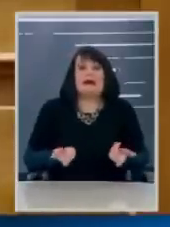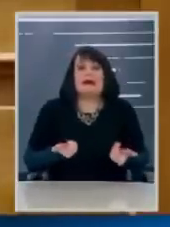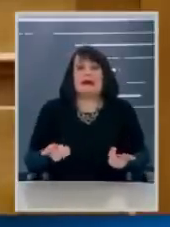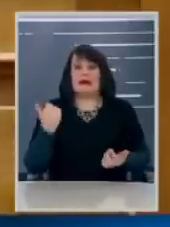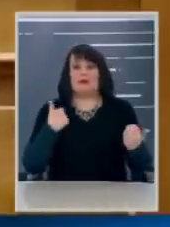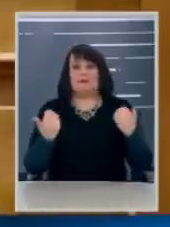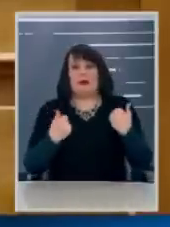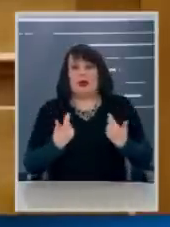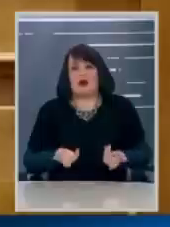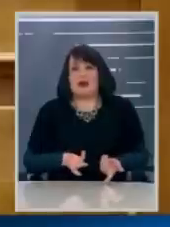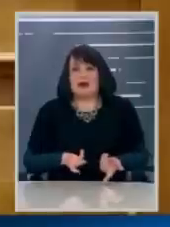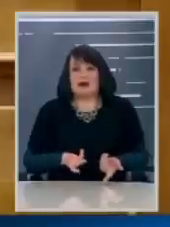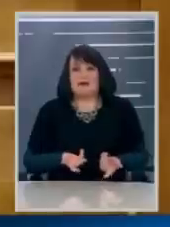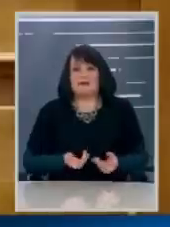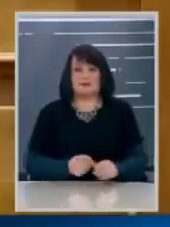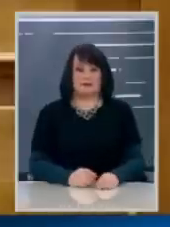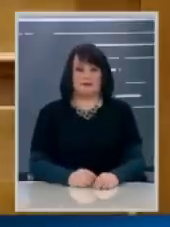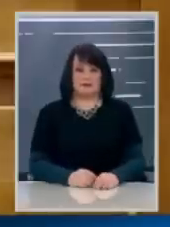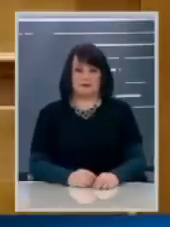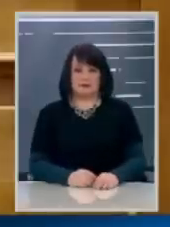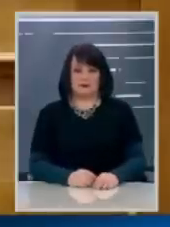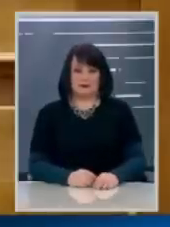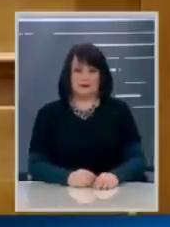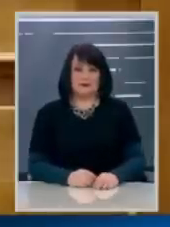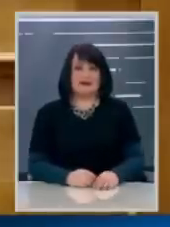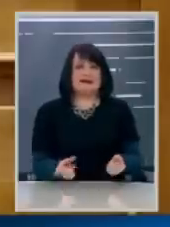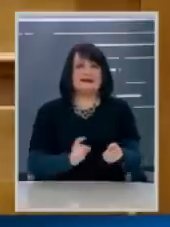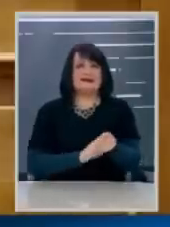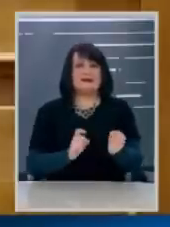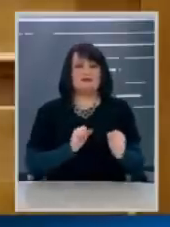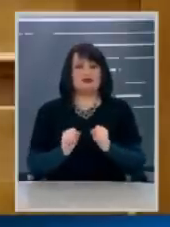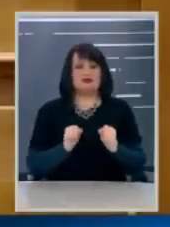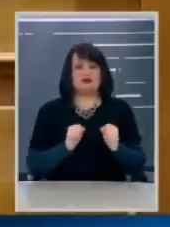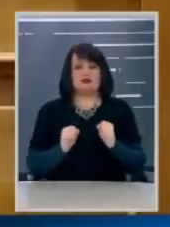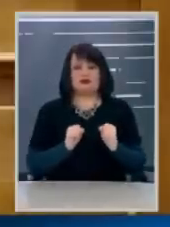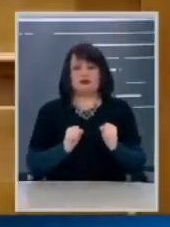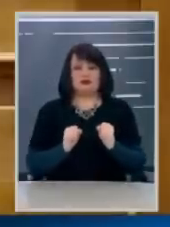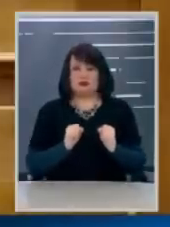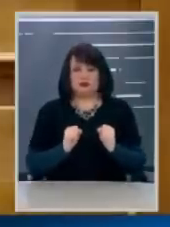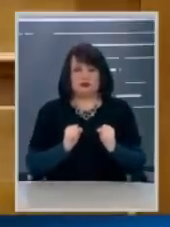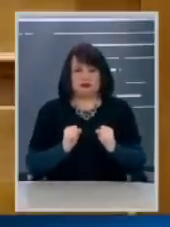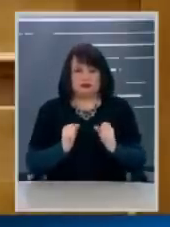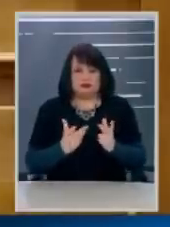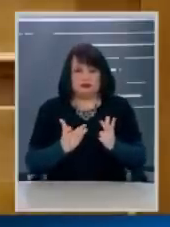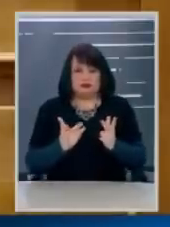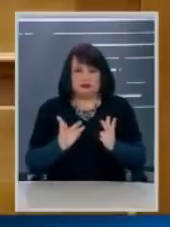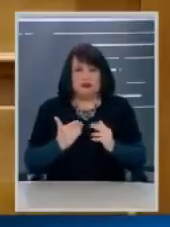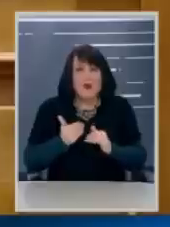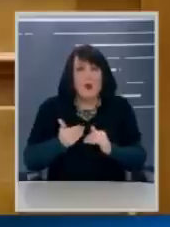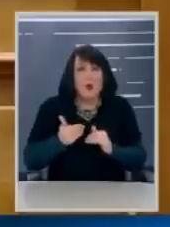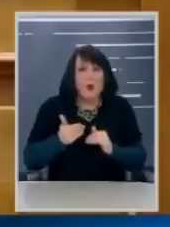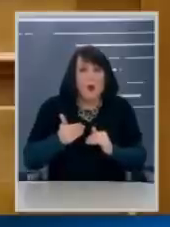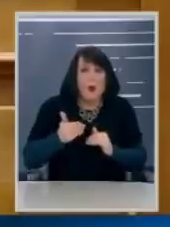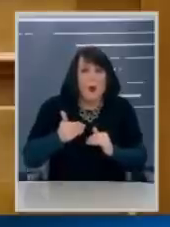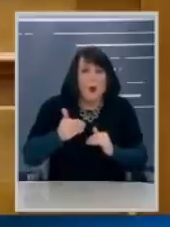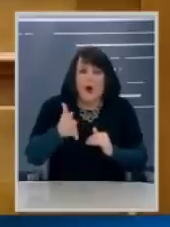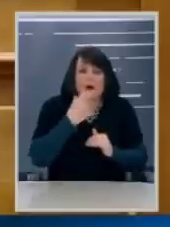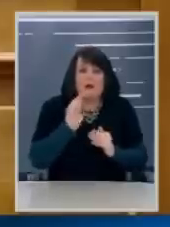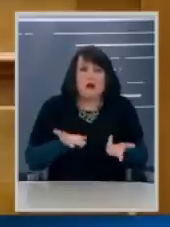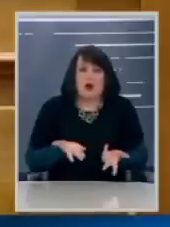Θα κλείσουν οι αξιολογήσεις. Δηλαδή έχει ένας εκνευρισμός υπάρχει. Και γιατί το τραβήξατε τόσο πολύ το